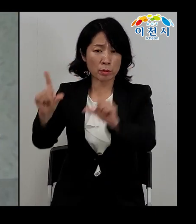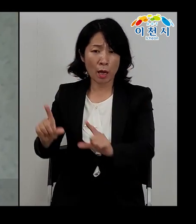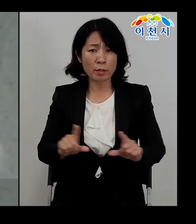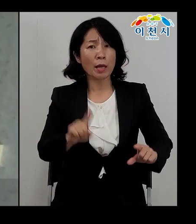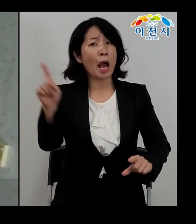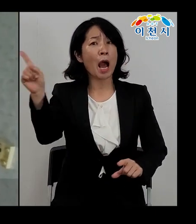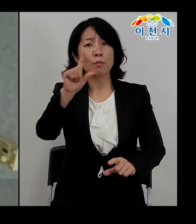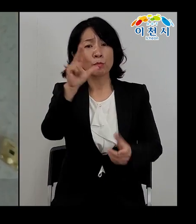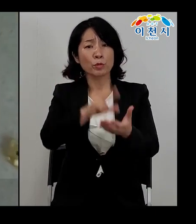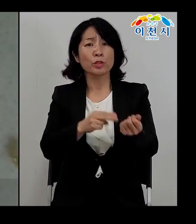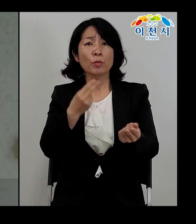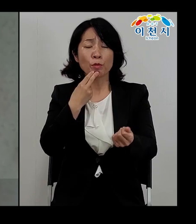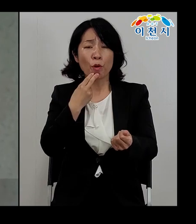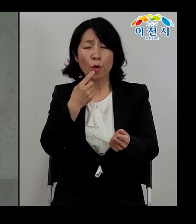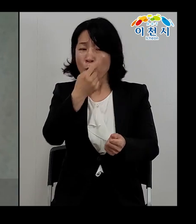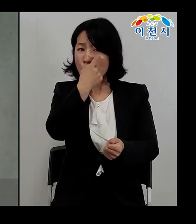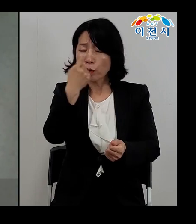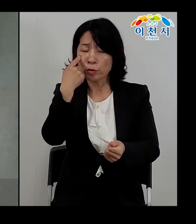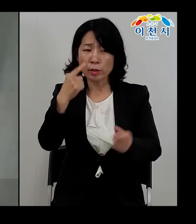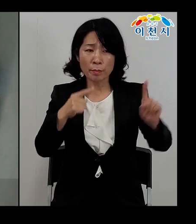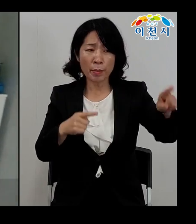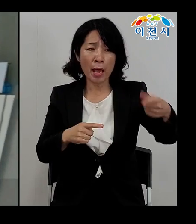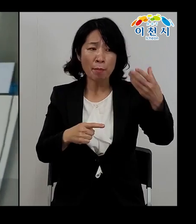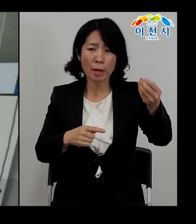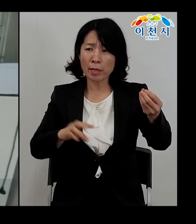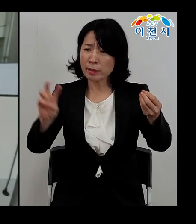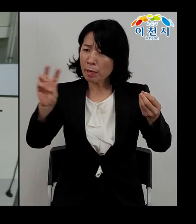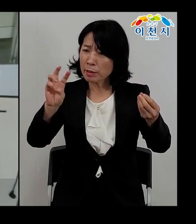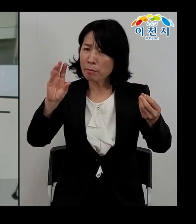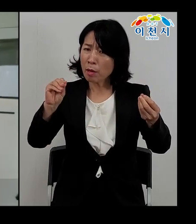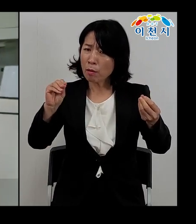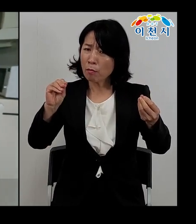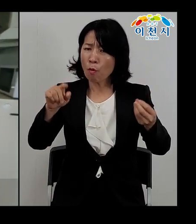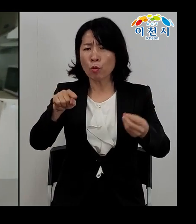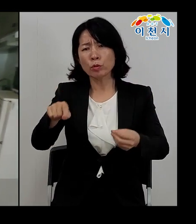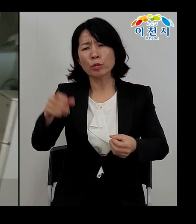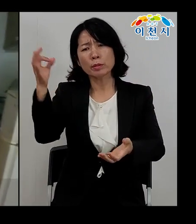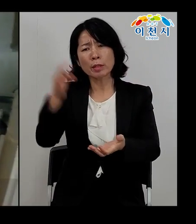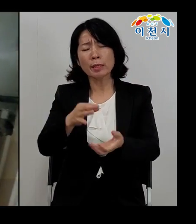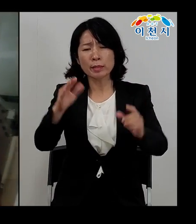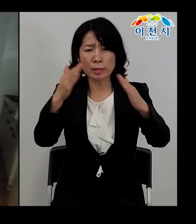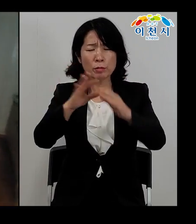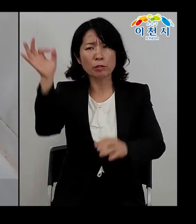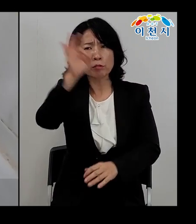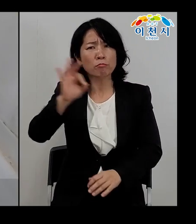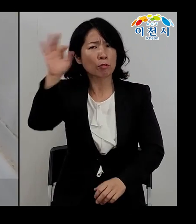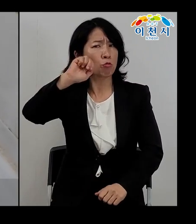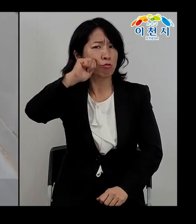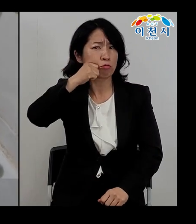데는 지장 없을 거예요. 100에 35 이런 금액이 요즘 잘 없어요.